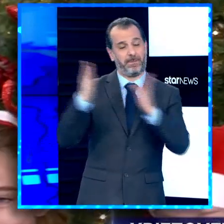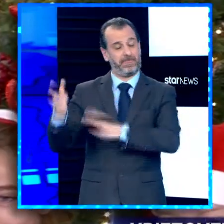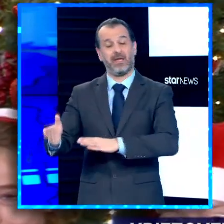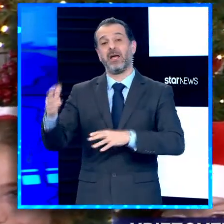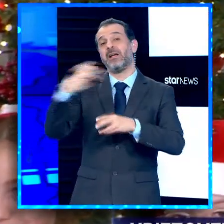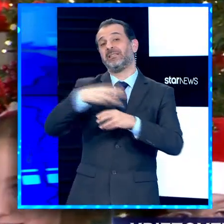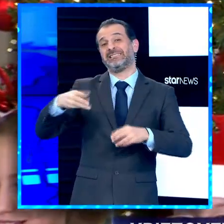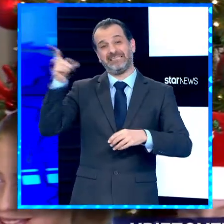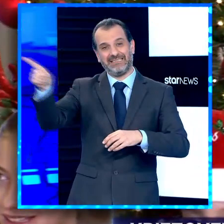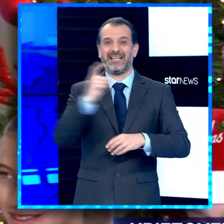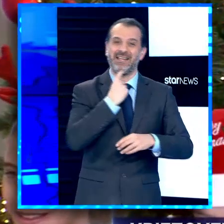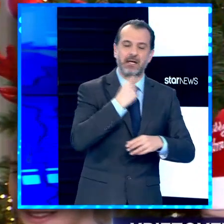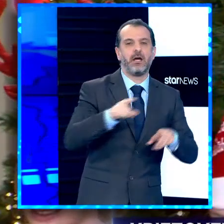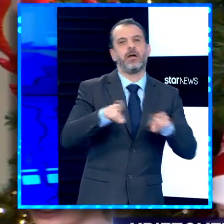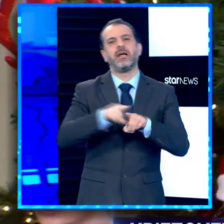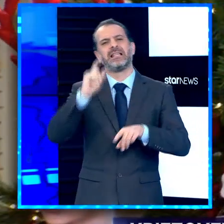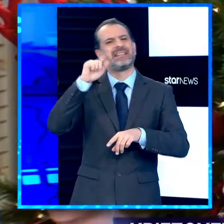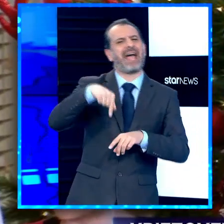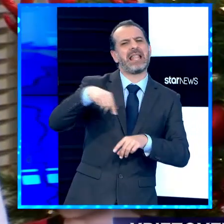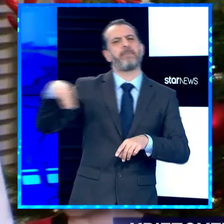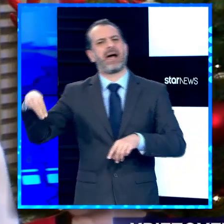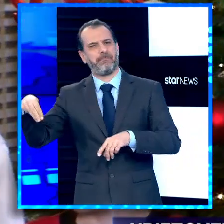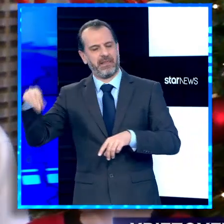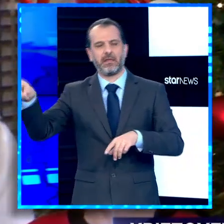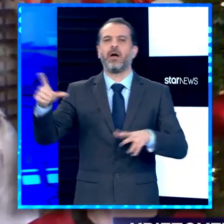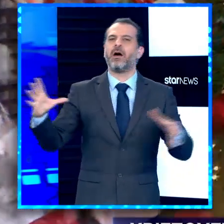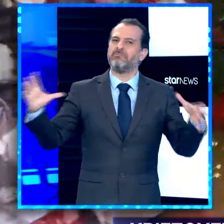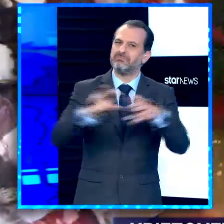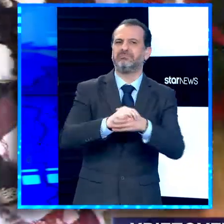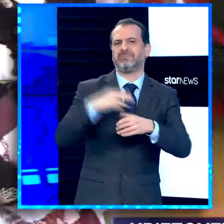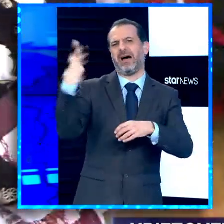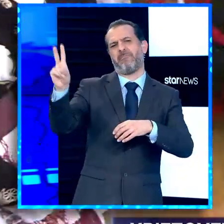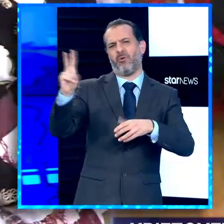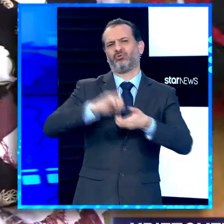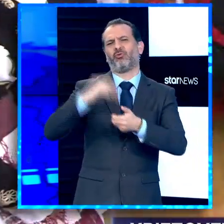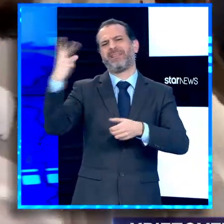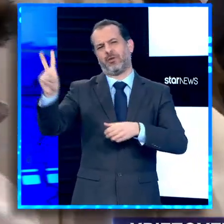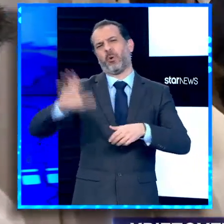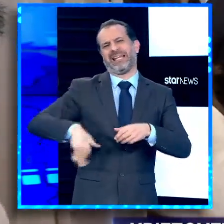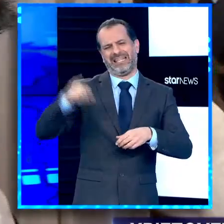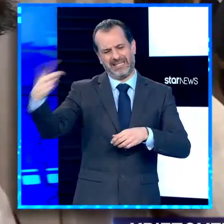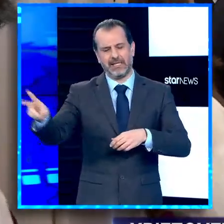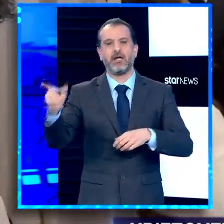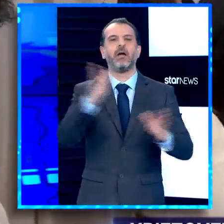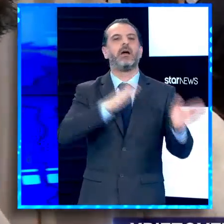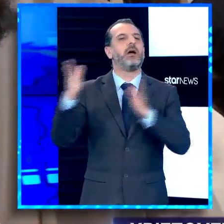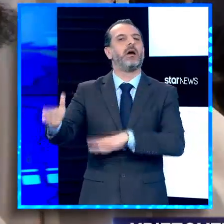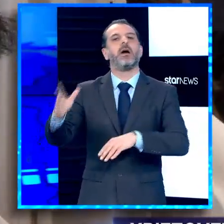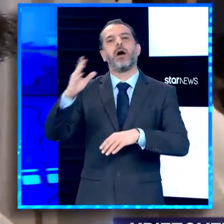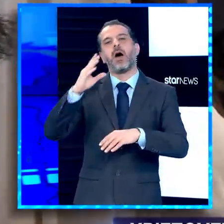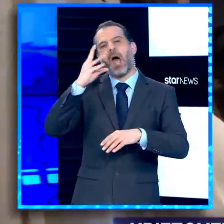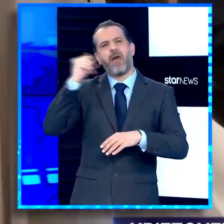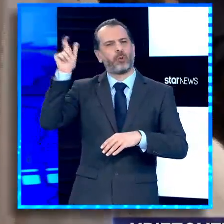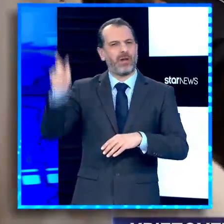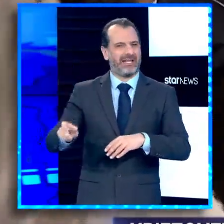ο Στέφανος Κασελάκης και ο Τάιλερ Μάκμπεθ από τον Σύλλογο Δικτέη Καθρινή. Στη Χαριλάου Τρικούπη, ο Νίκος Ανδρουλάκης από μέλη της Παναργατικής